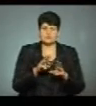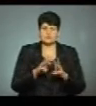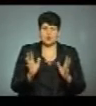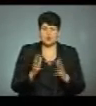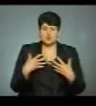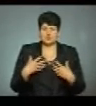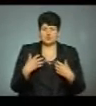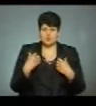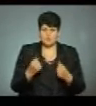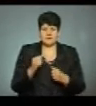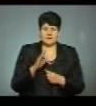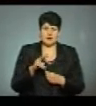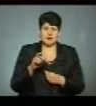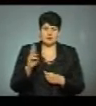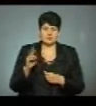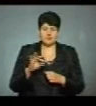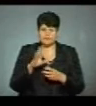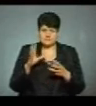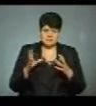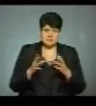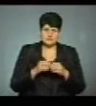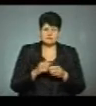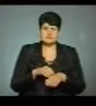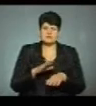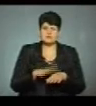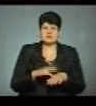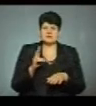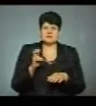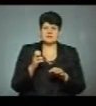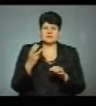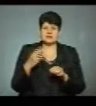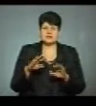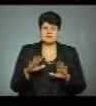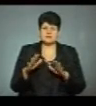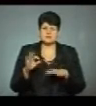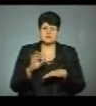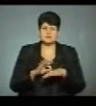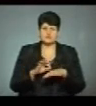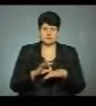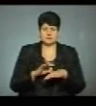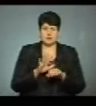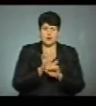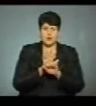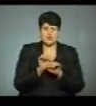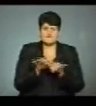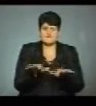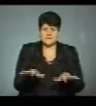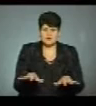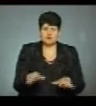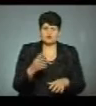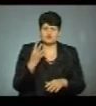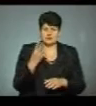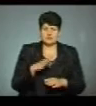здоров'я України Віктора Ляшка, загалом в Італії зафіксували 230 випадків захворюваності на коронавірус. 4 із них